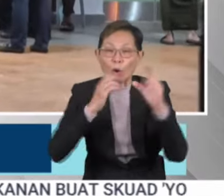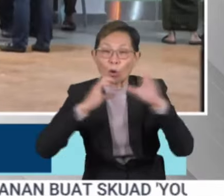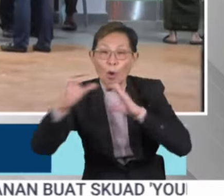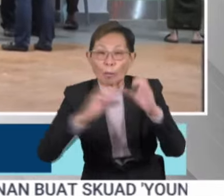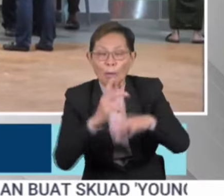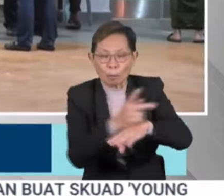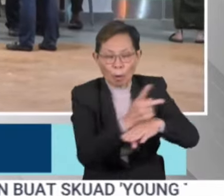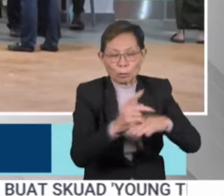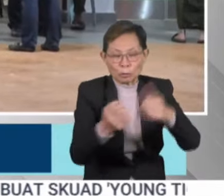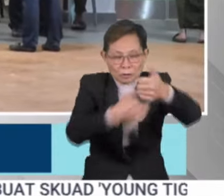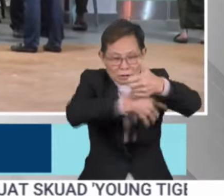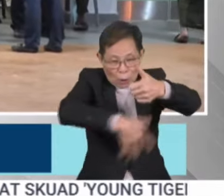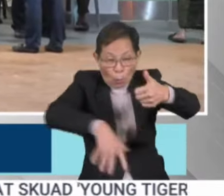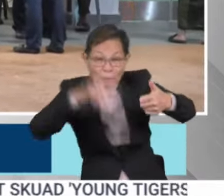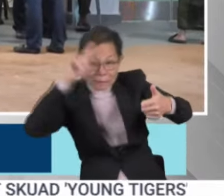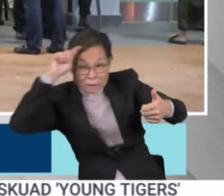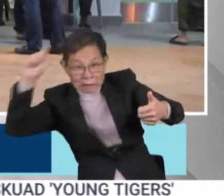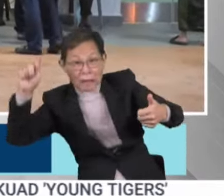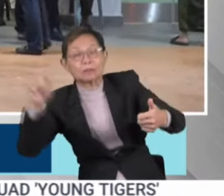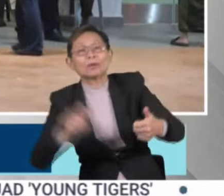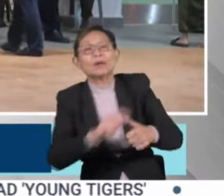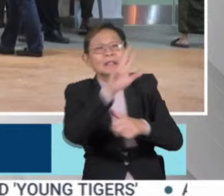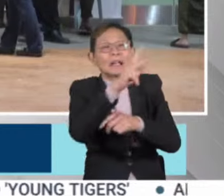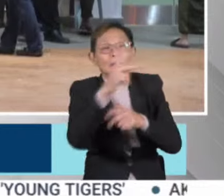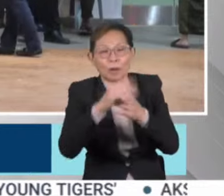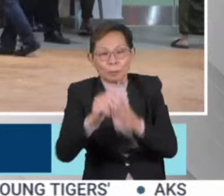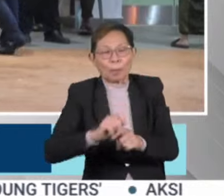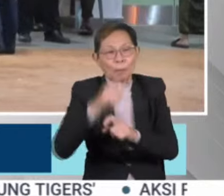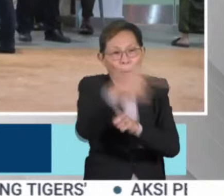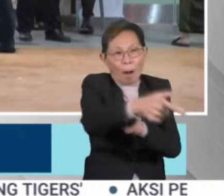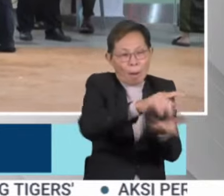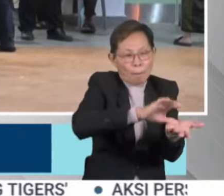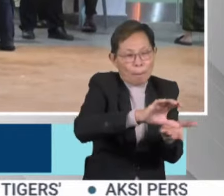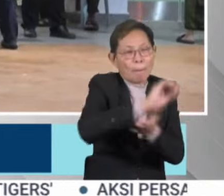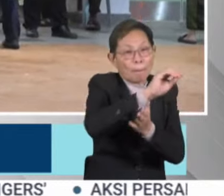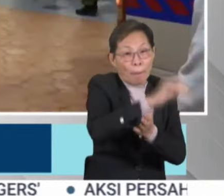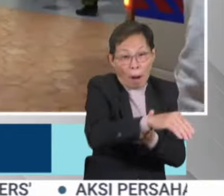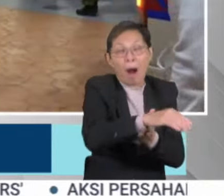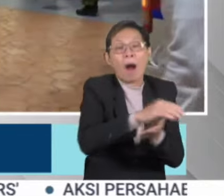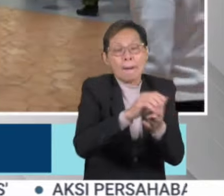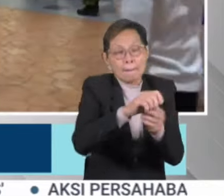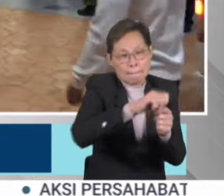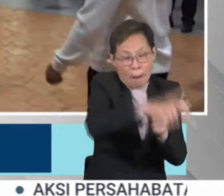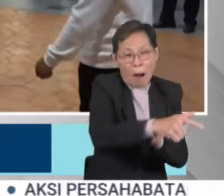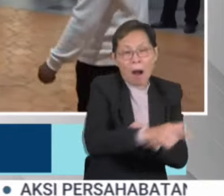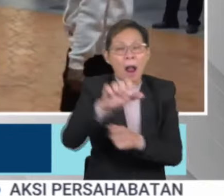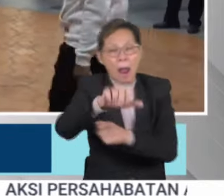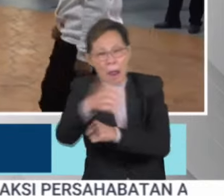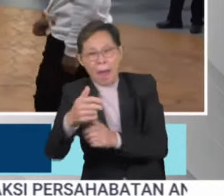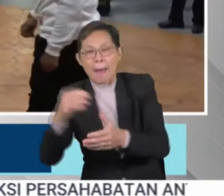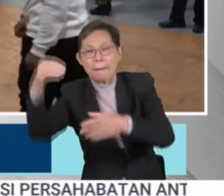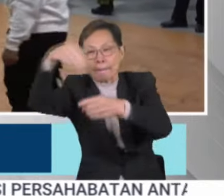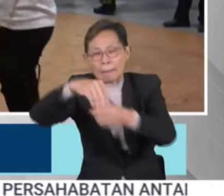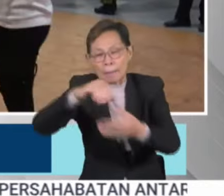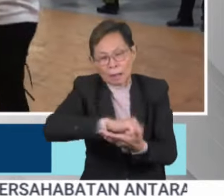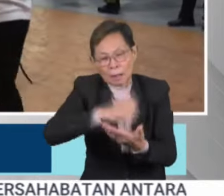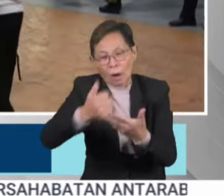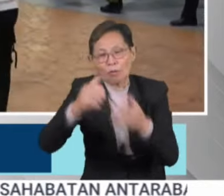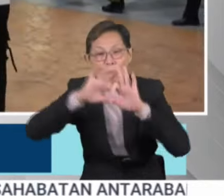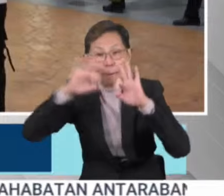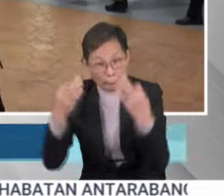korporat UiTM Cawangan Terengganu, RM3,000 telah diberi secara tunai. Bakinya akan dibayar segera ke dalam akaun waris.